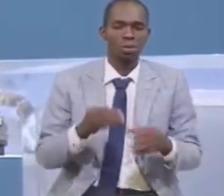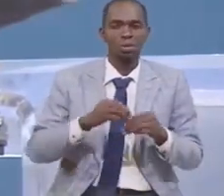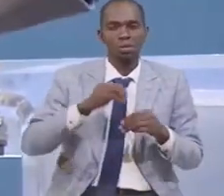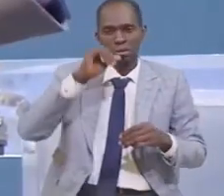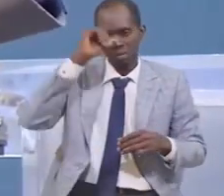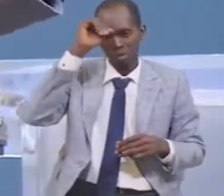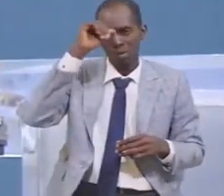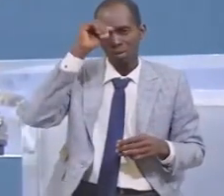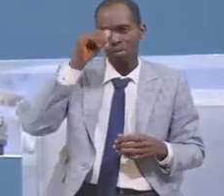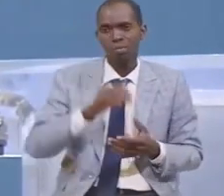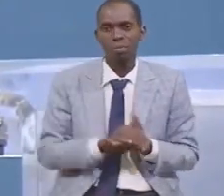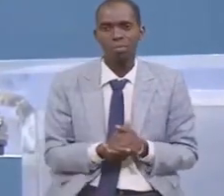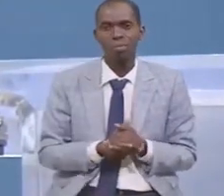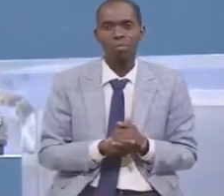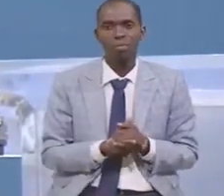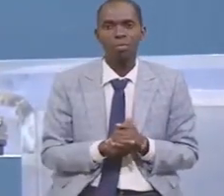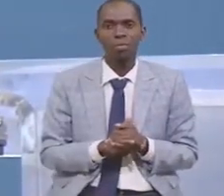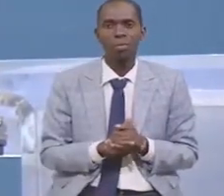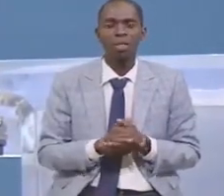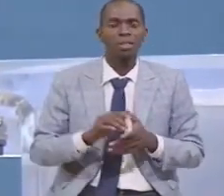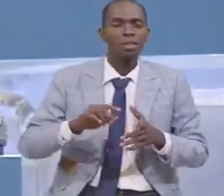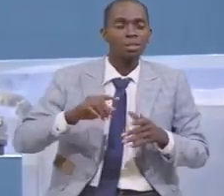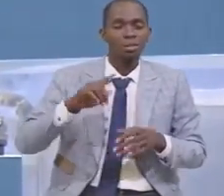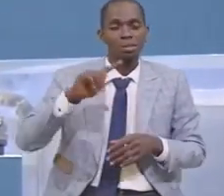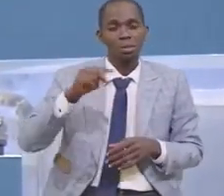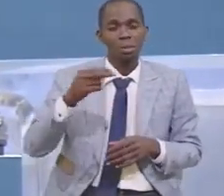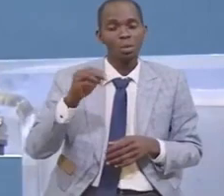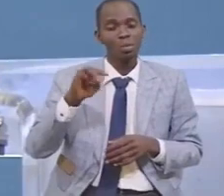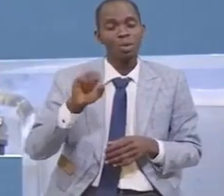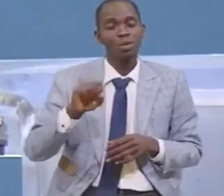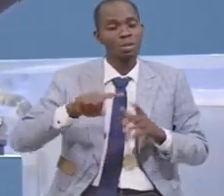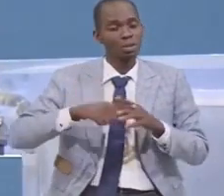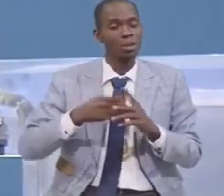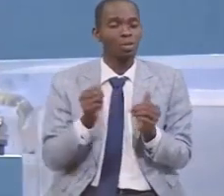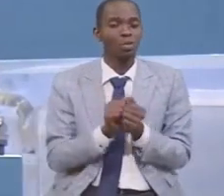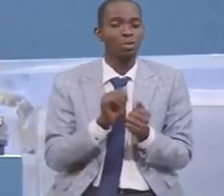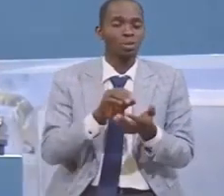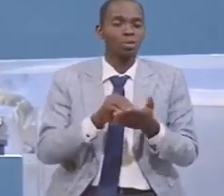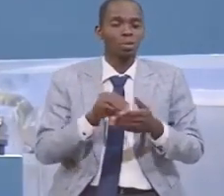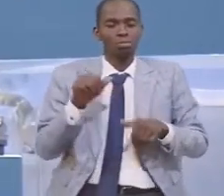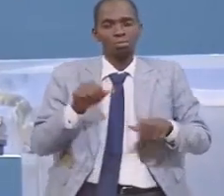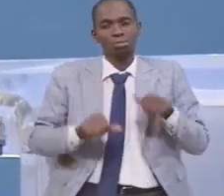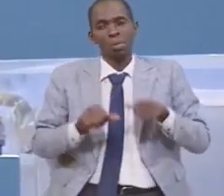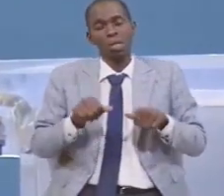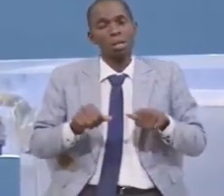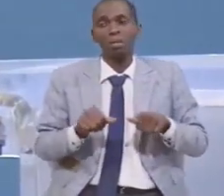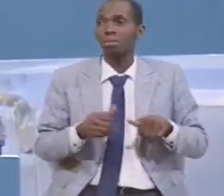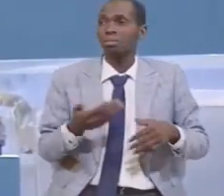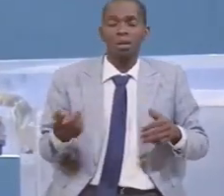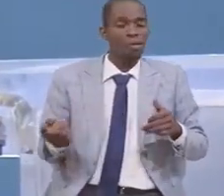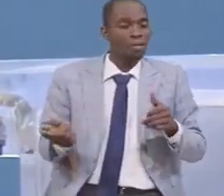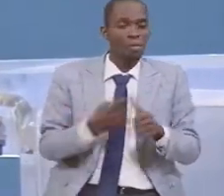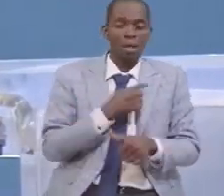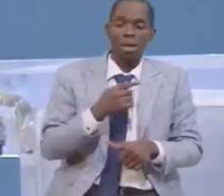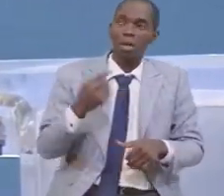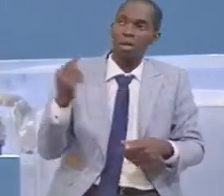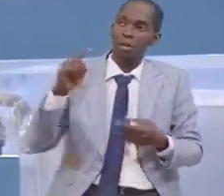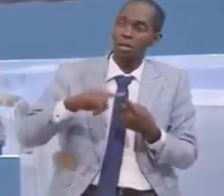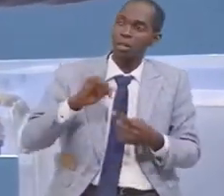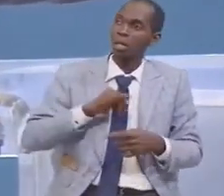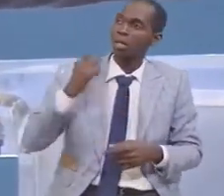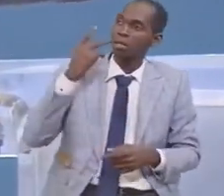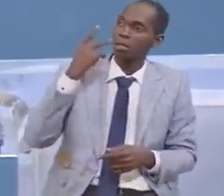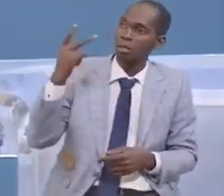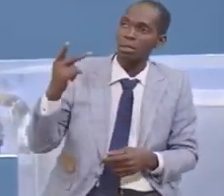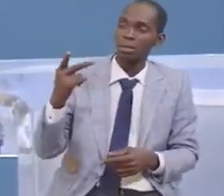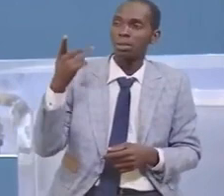దేశంలో నాటాడు. He started with his doubts. తన యొక్క సందేహాలతోనే మొదలెట్టాడు. Except I see, నేను చూడాలి. The print